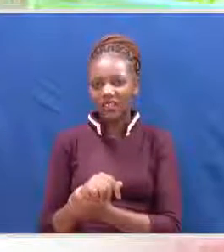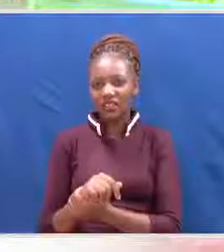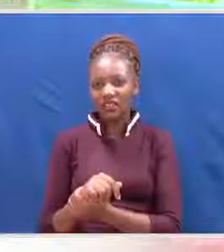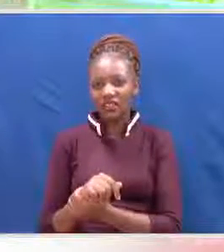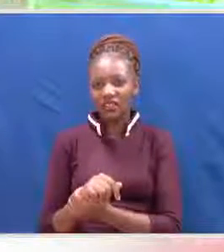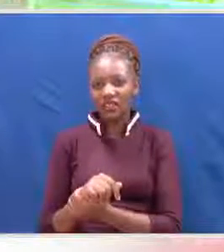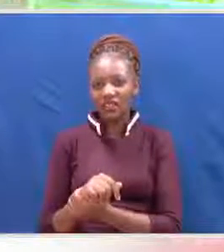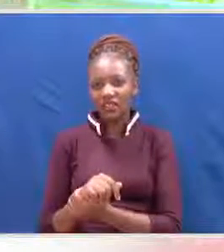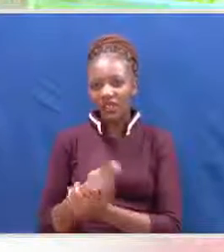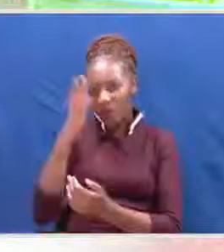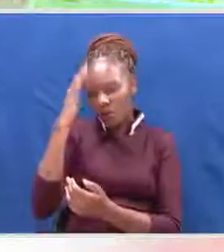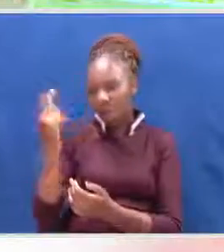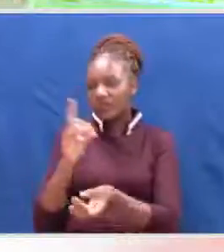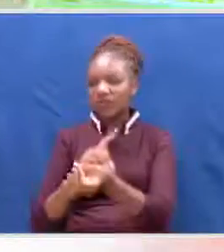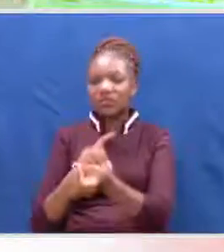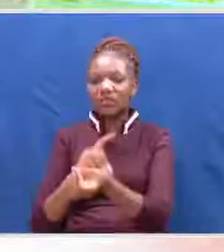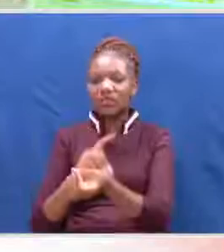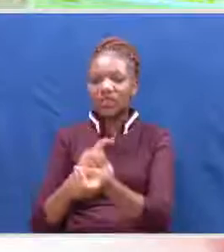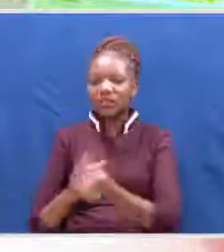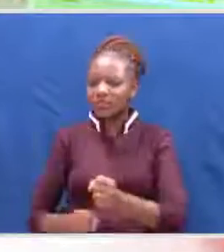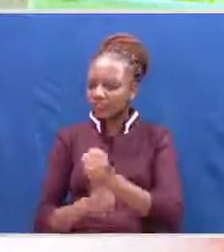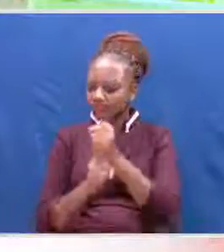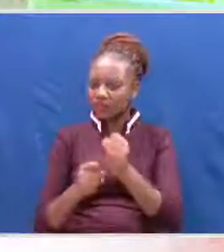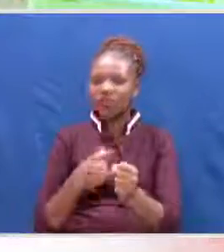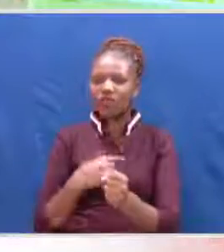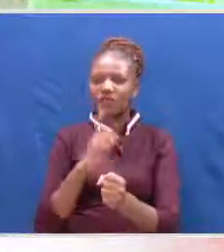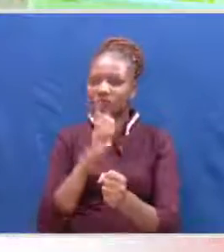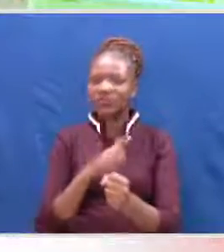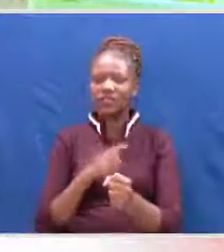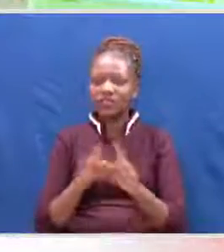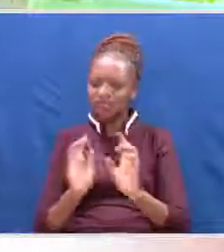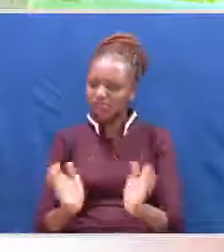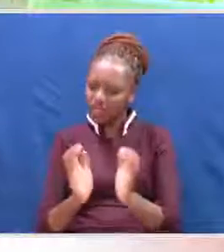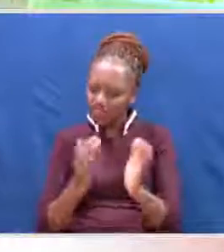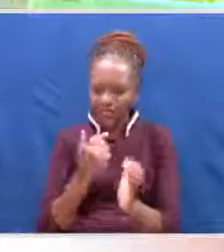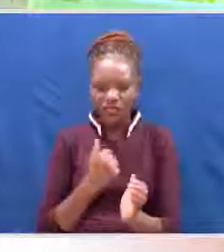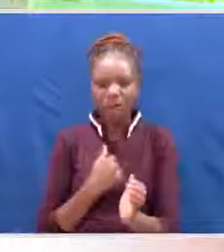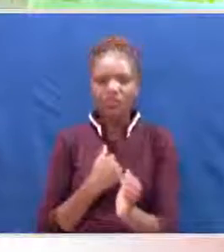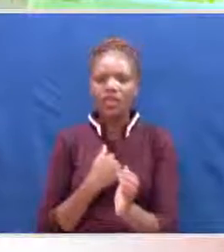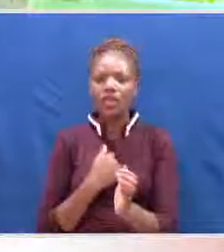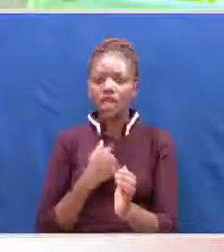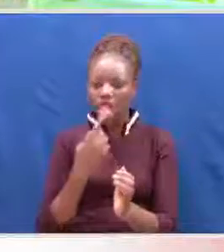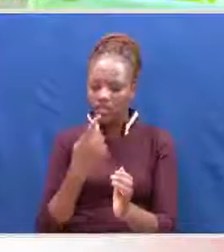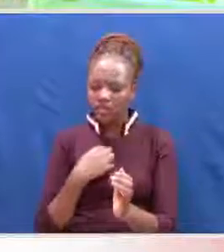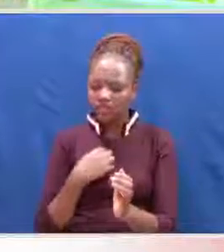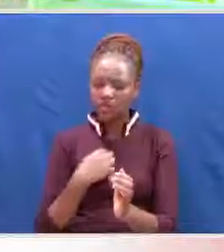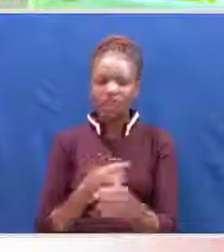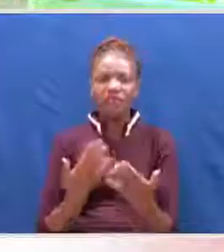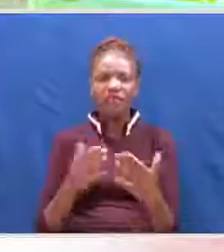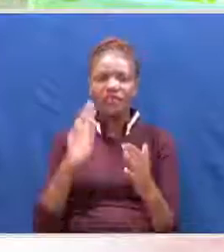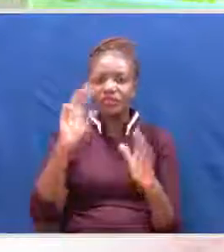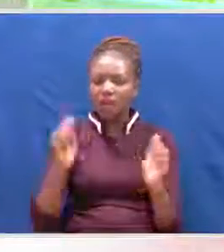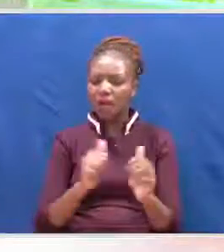sana. Kuanzia tu day 1 nilianza kwenda kumuona, alikuwa anani encourage, ananiambia nitakuwa sawa, lakini sasa vile hizo news